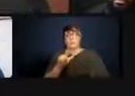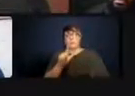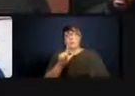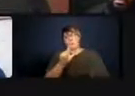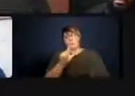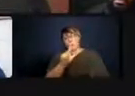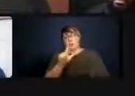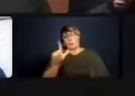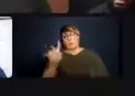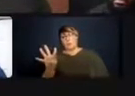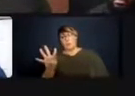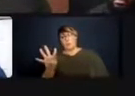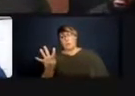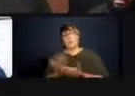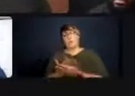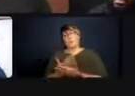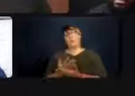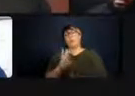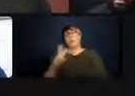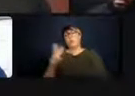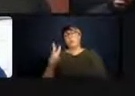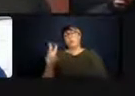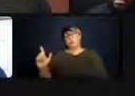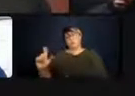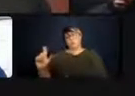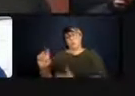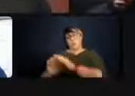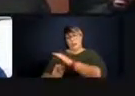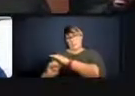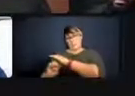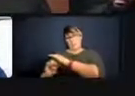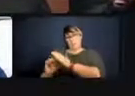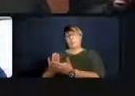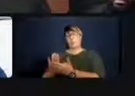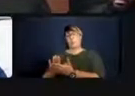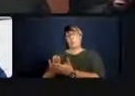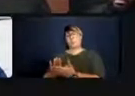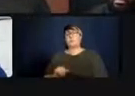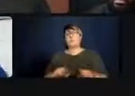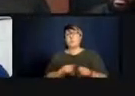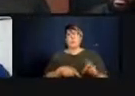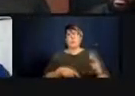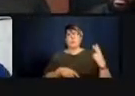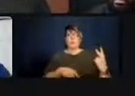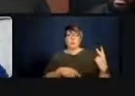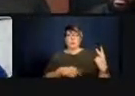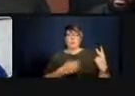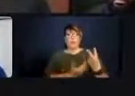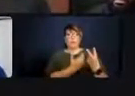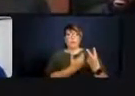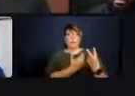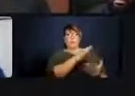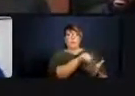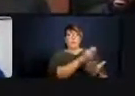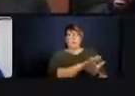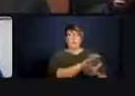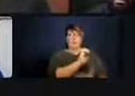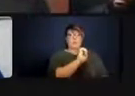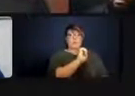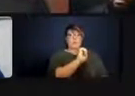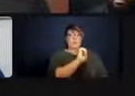kazi pamoja na shule kadhaa kama vile West Model Elementary School. Pia